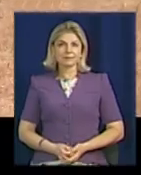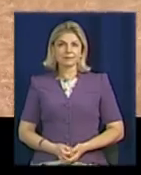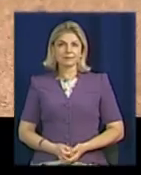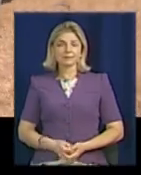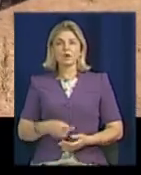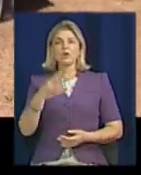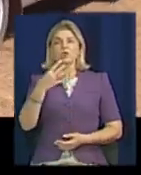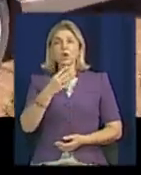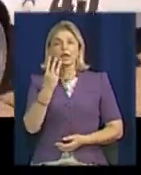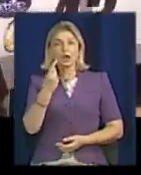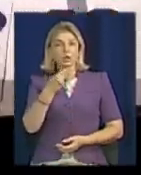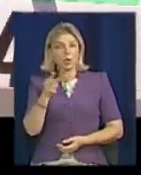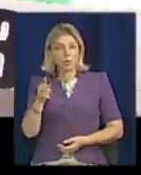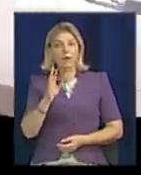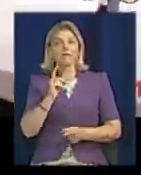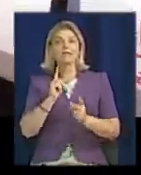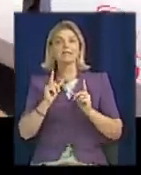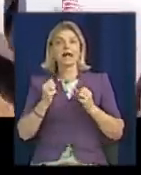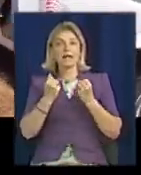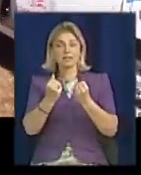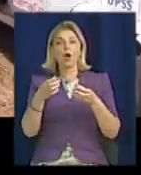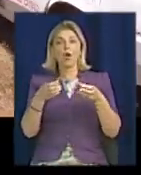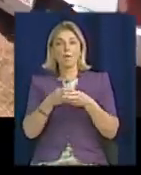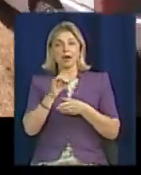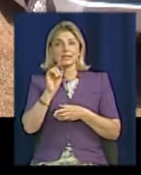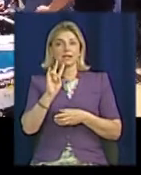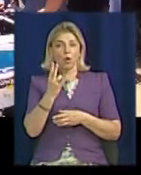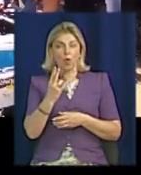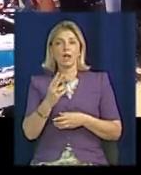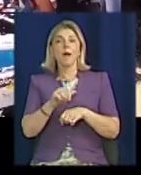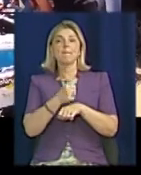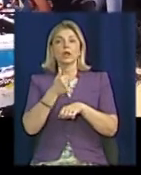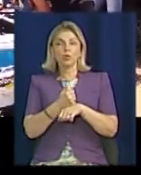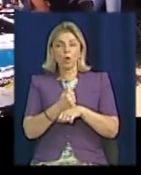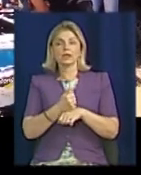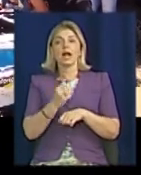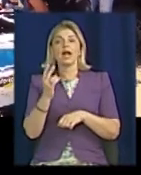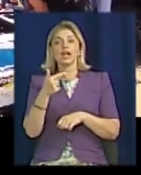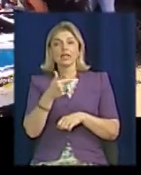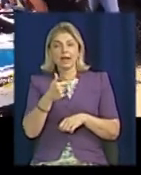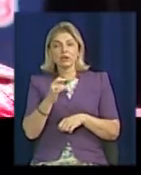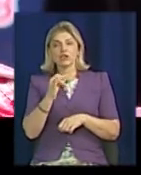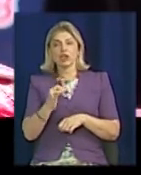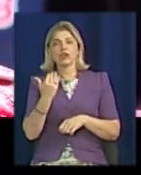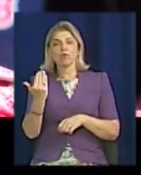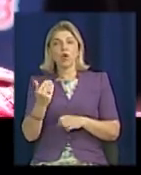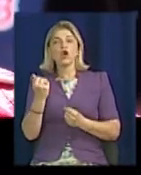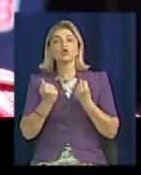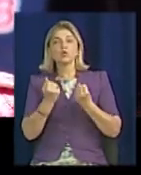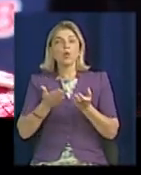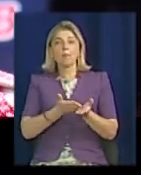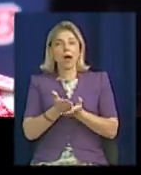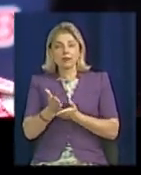Під 43-м номером в заїздах виступає команда з Миколаєва – пілот Євген Гріневич та штурман Тетяна Гріневич. У такому складі виступають